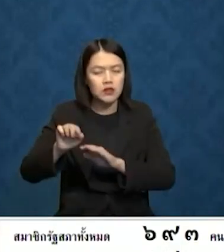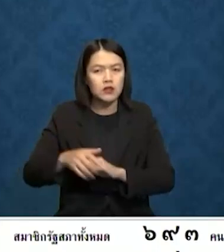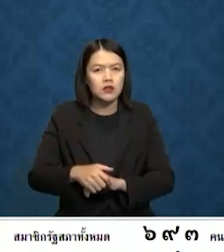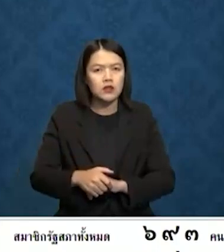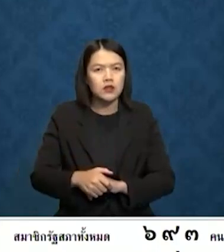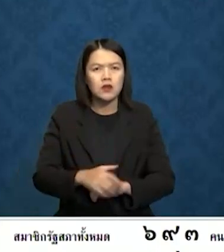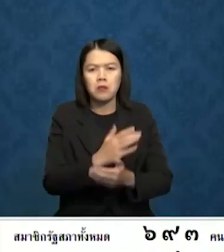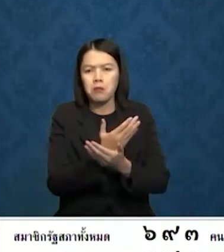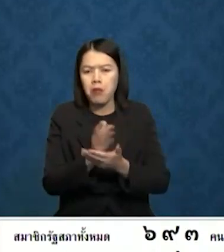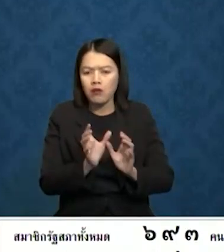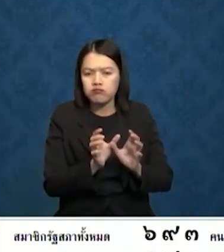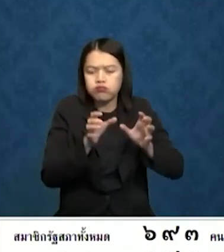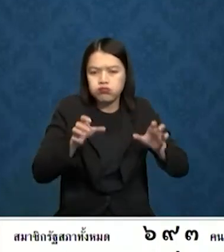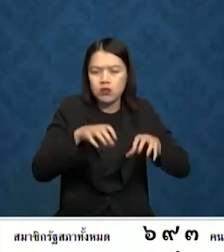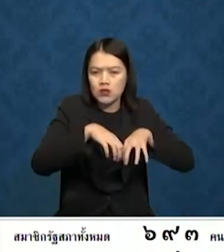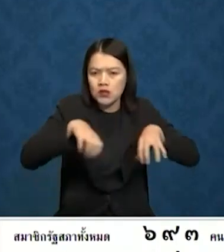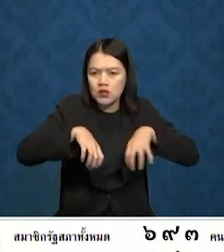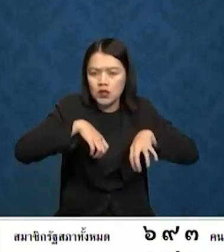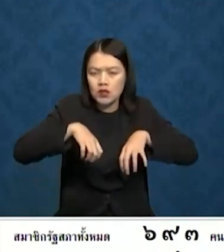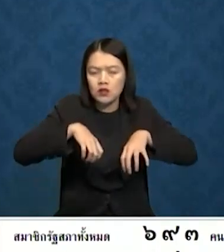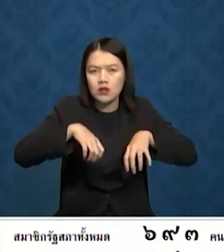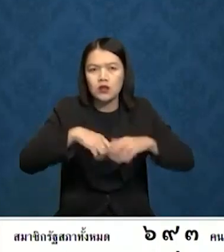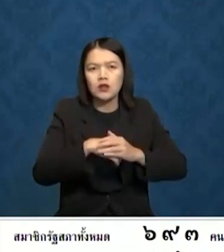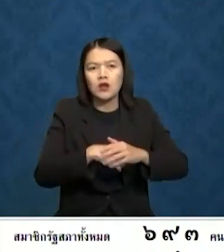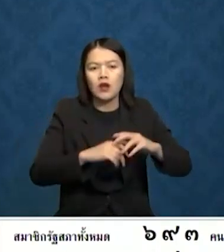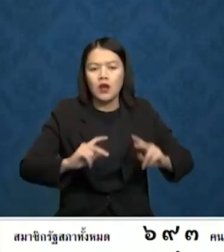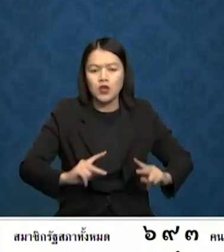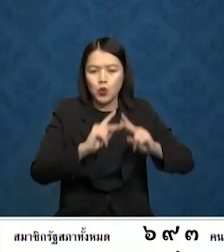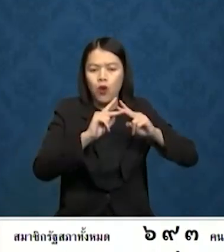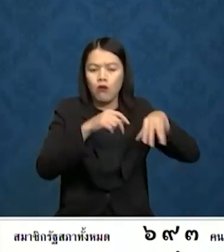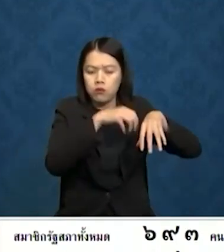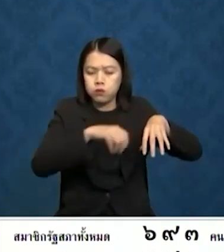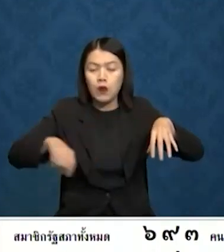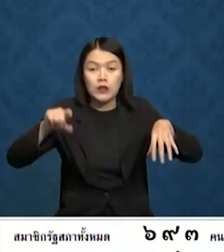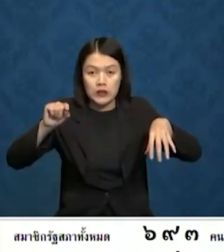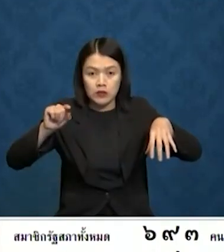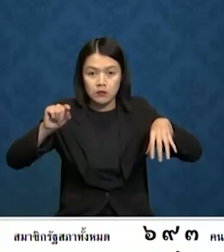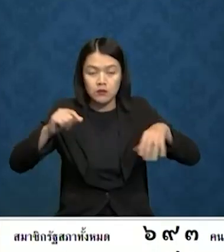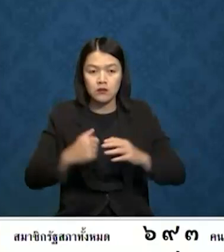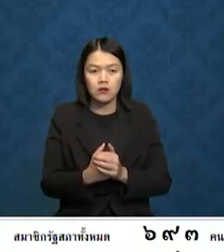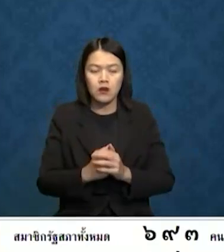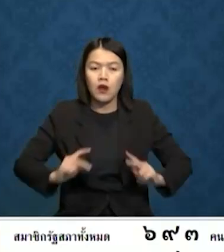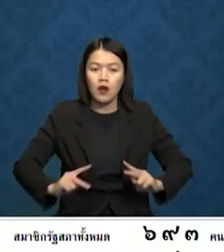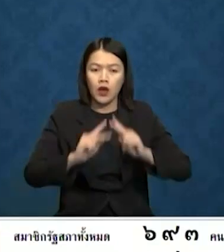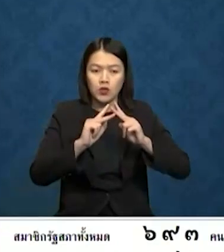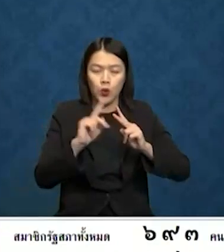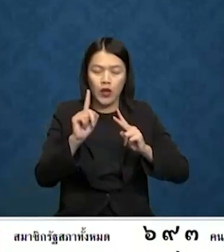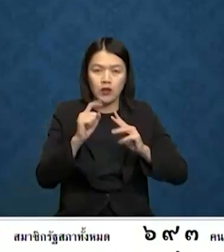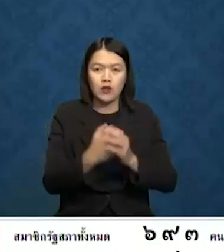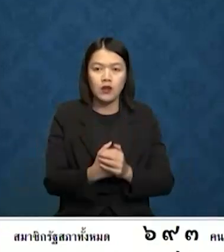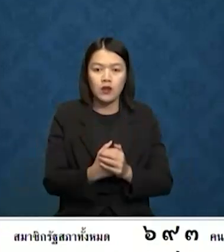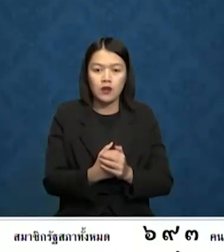ที่มีแบ่งรวมส่วนราชการออกมาเป็น20กระทรวงนะครับทำให้เกิดกระทรวงที่ชื่อว่ากระทรว